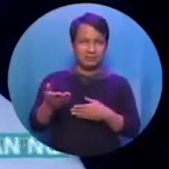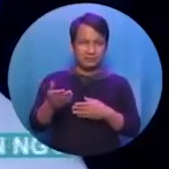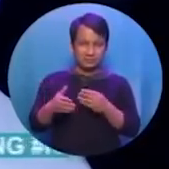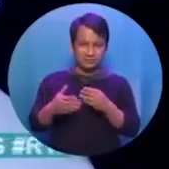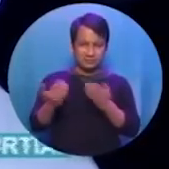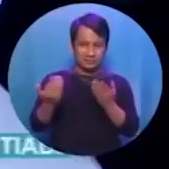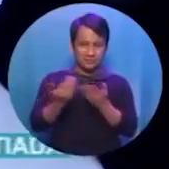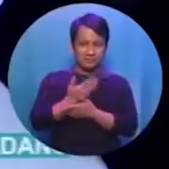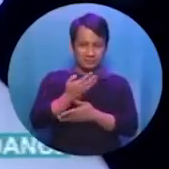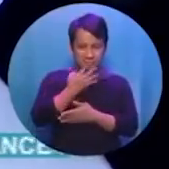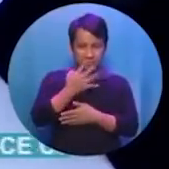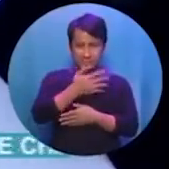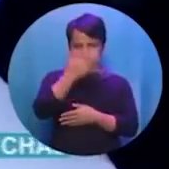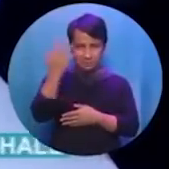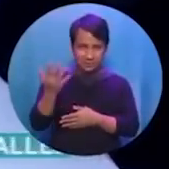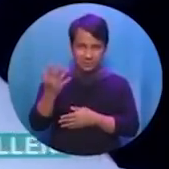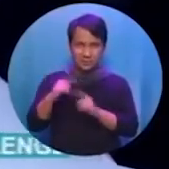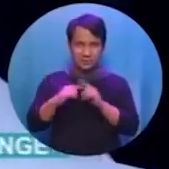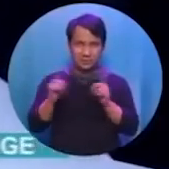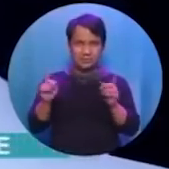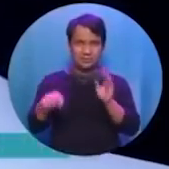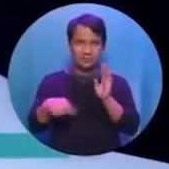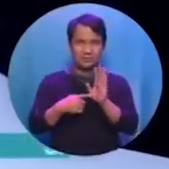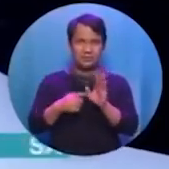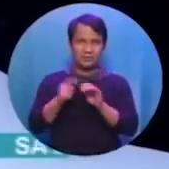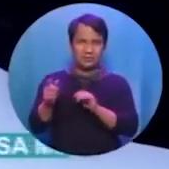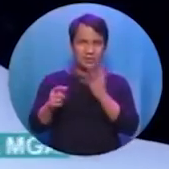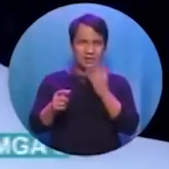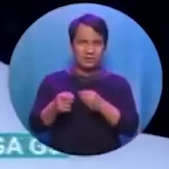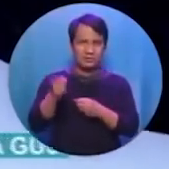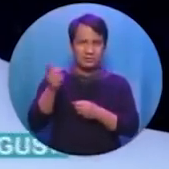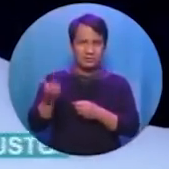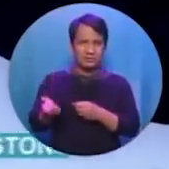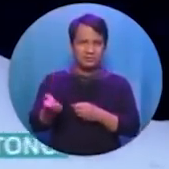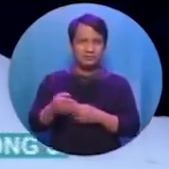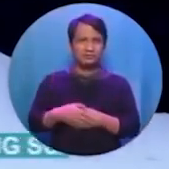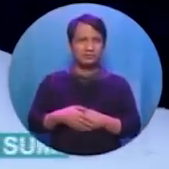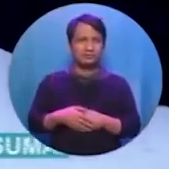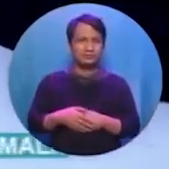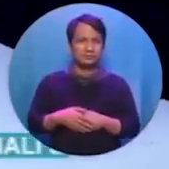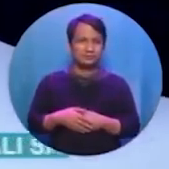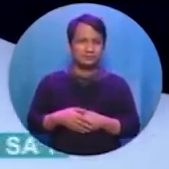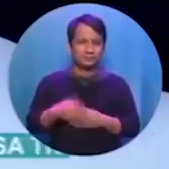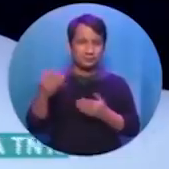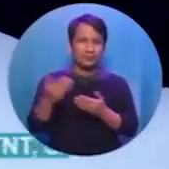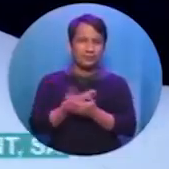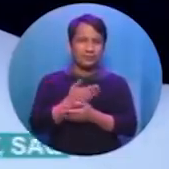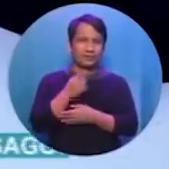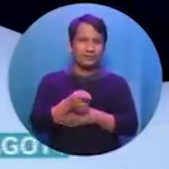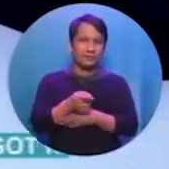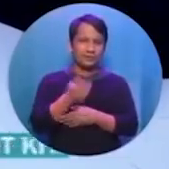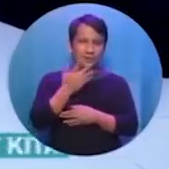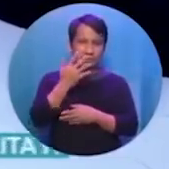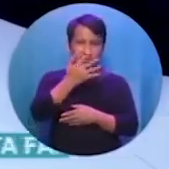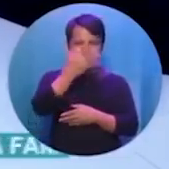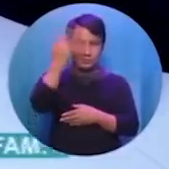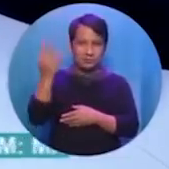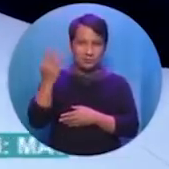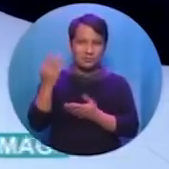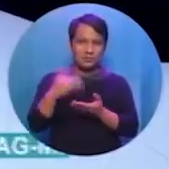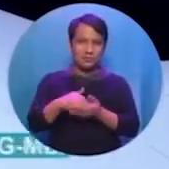Panibagong rainbow. Iba to, ano? Hindi to. Ha? Sino to? Yan, idol. Bago po yan. Bago to, may rainbow ulit.